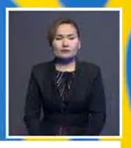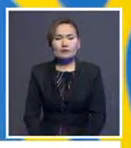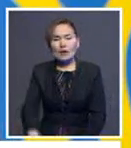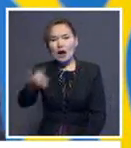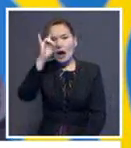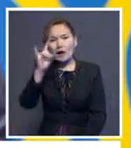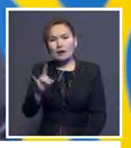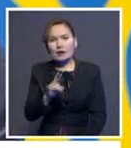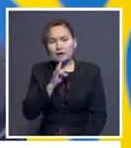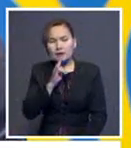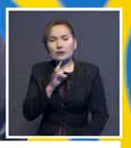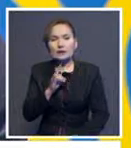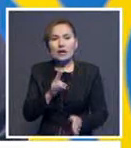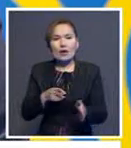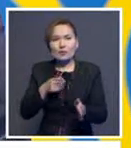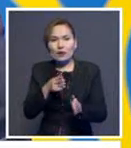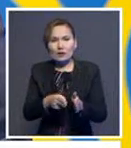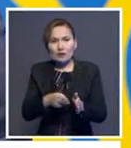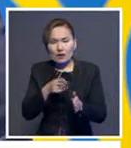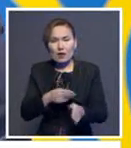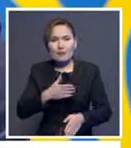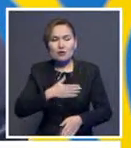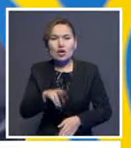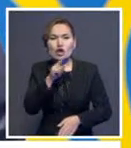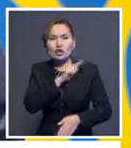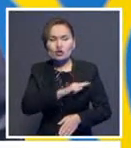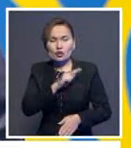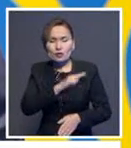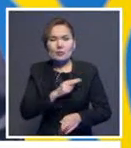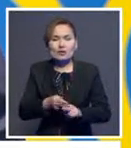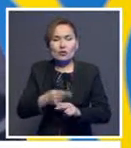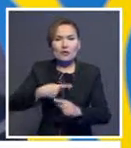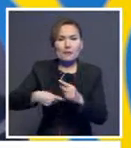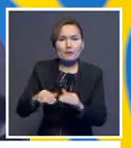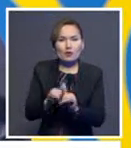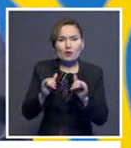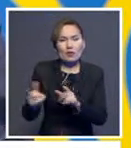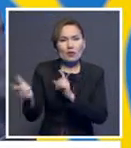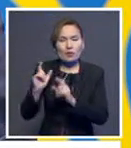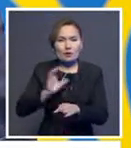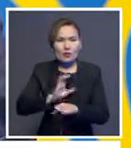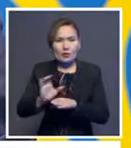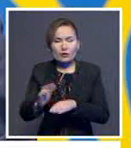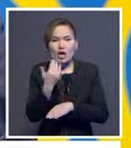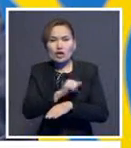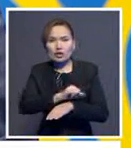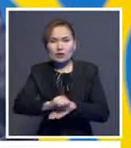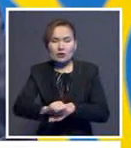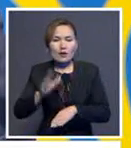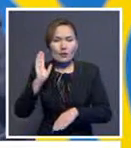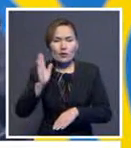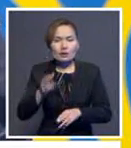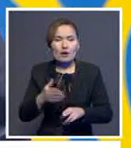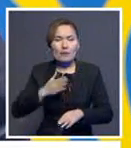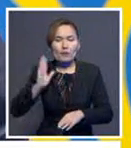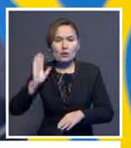Қазақстан темір жол компаниясының алдында тұрған басты міндеттің бірі экспорттық тауар тасымал үшін барлық жағдайды жасау. Қолдан вагон тапшылығын туындатуға